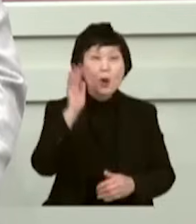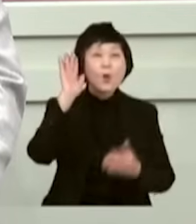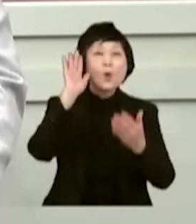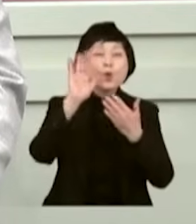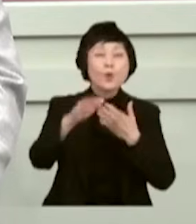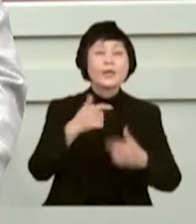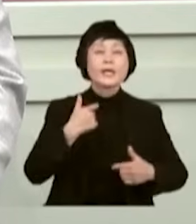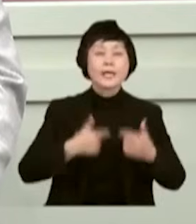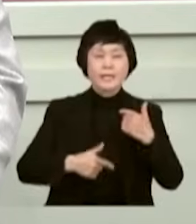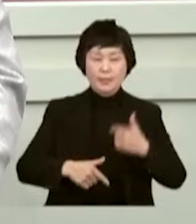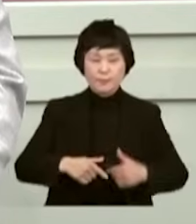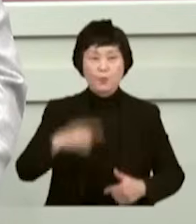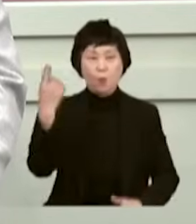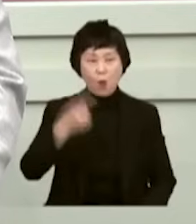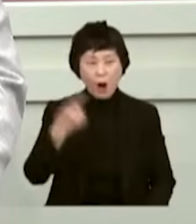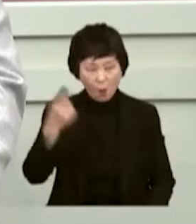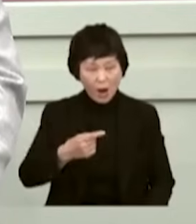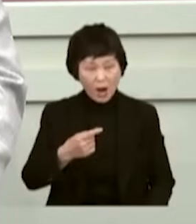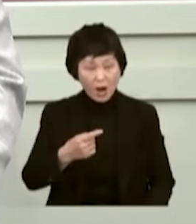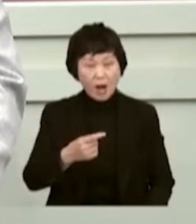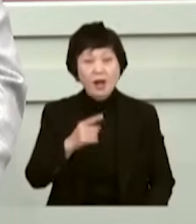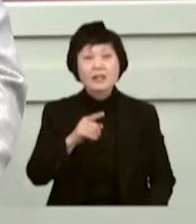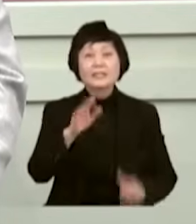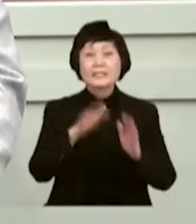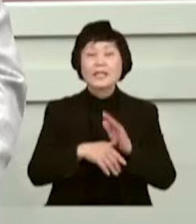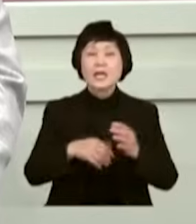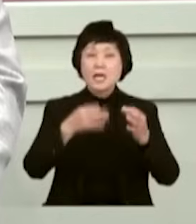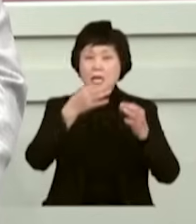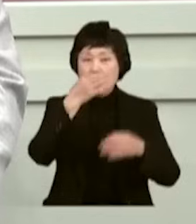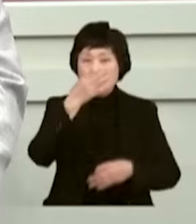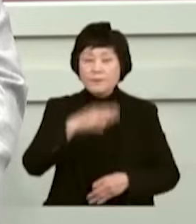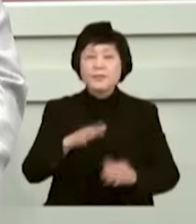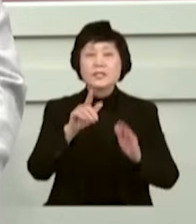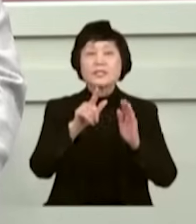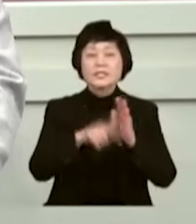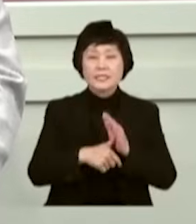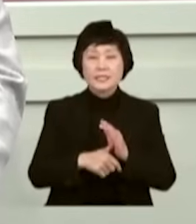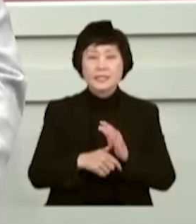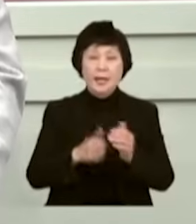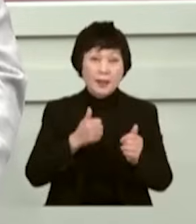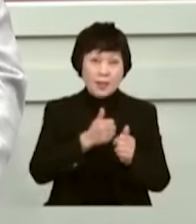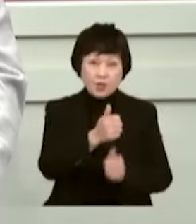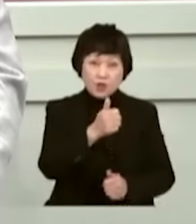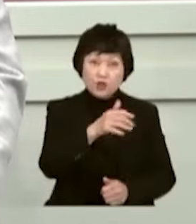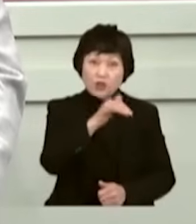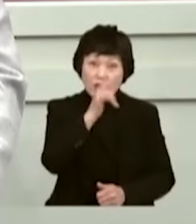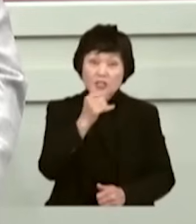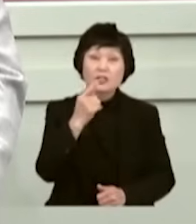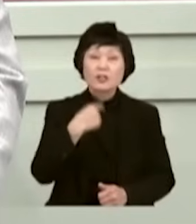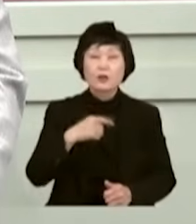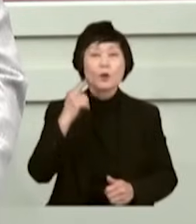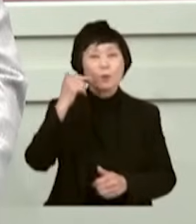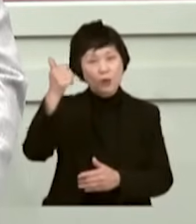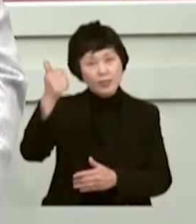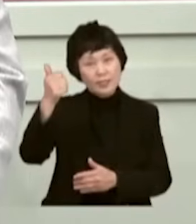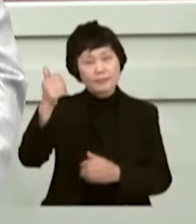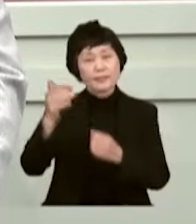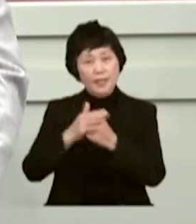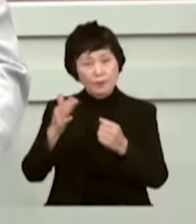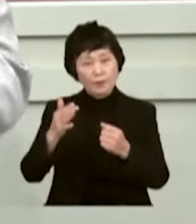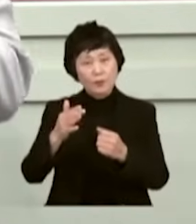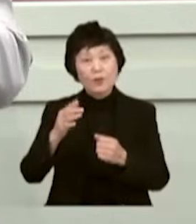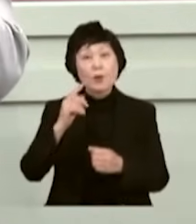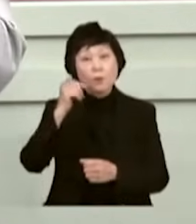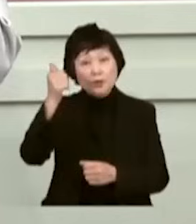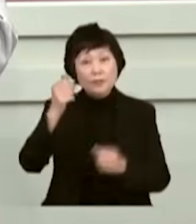예, 예. 그 힘든 시간을 이겨내게 해준 분. 만약에 정말 목사님이 안 계셨더라면 제가 정말 잘못된 길을 갈 수